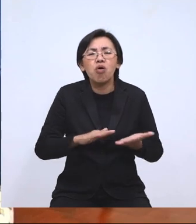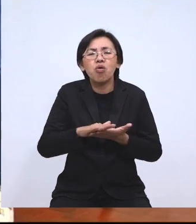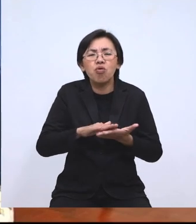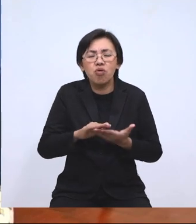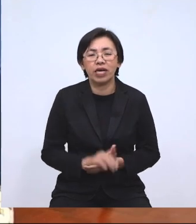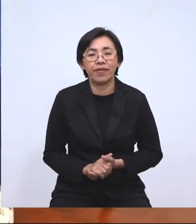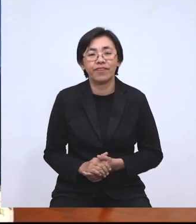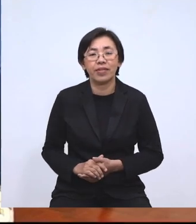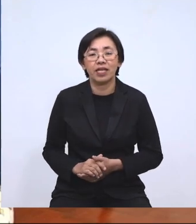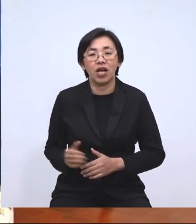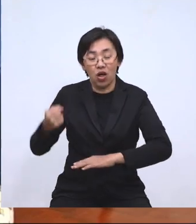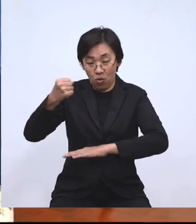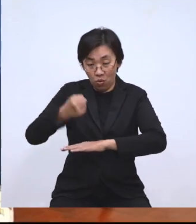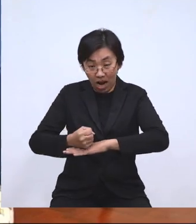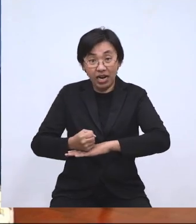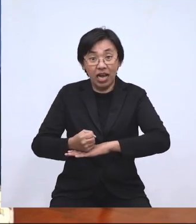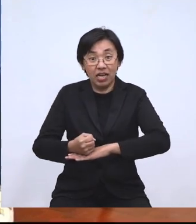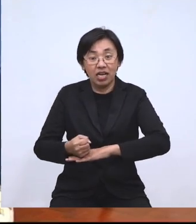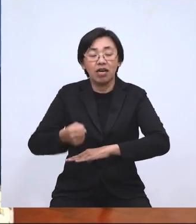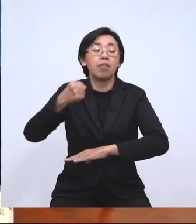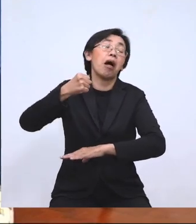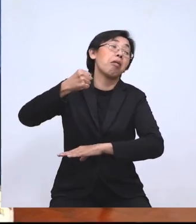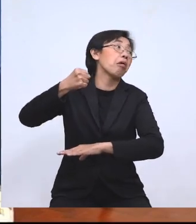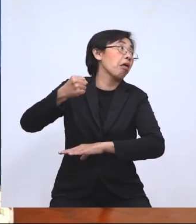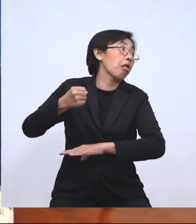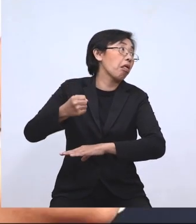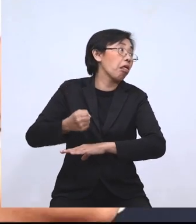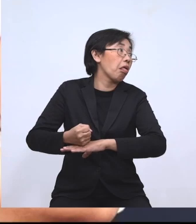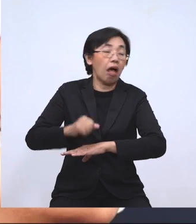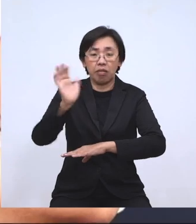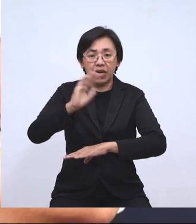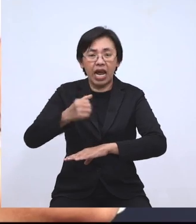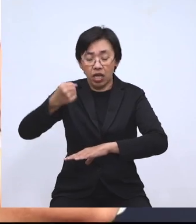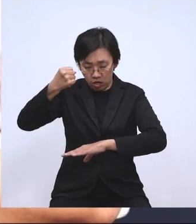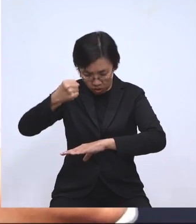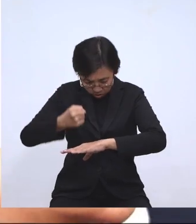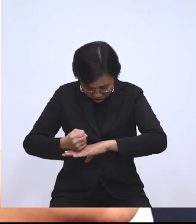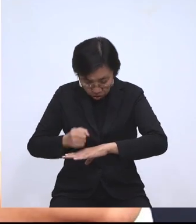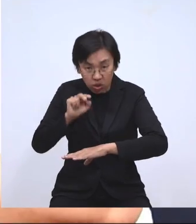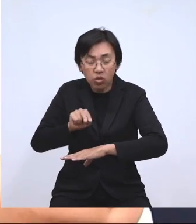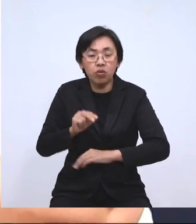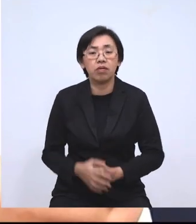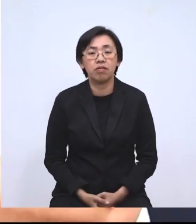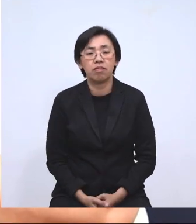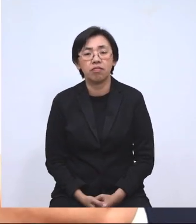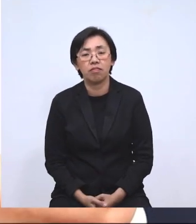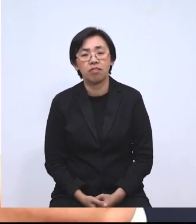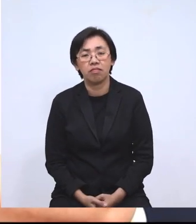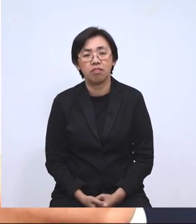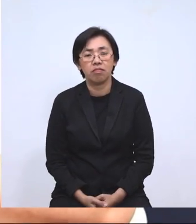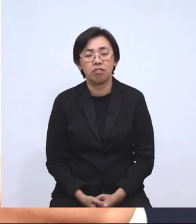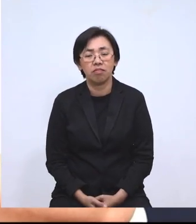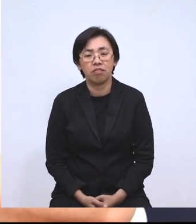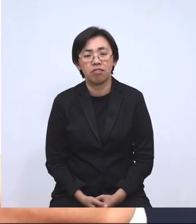างก่อนวางครับวางแก้วมองด้วยครับเวลามอสวางแก้วมอสต้องวางว่ามอสวางถูกที่ไหมเก่งมากโอ้ ขวานอย่